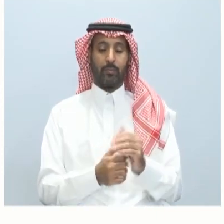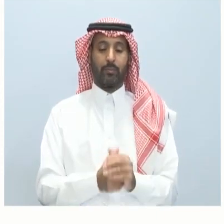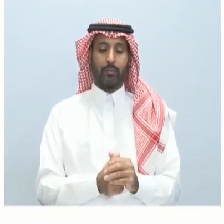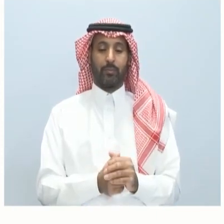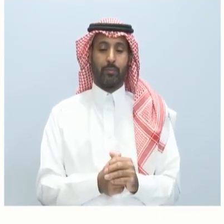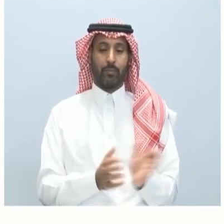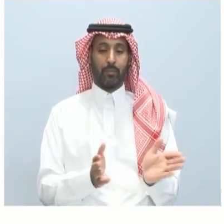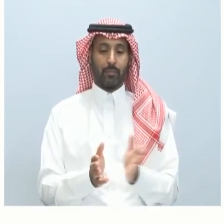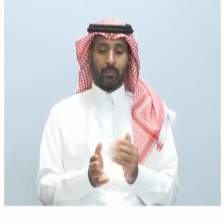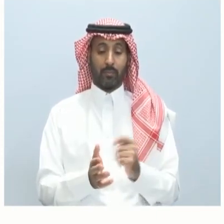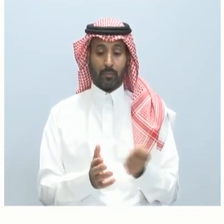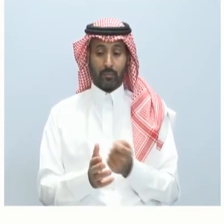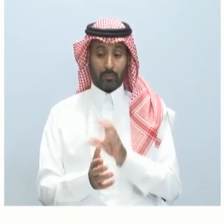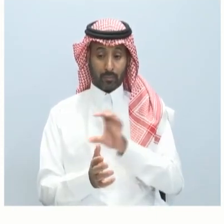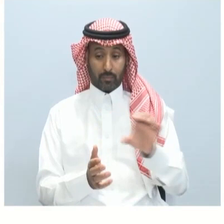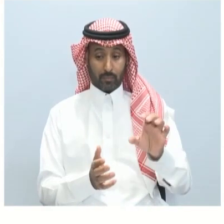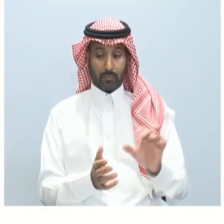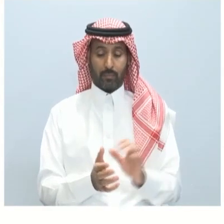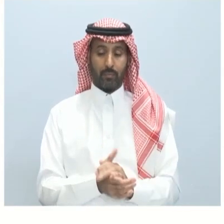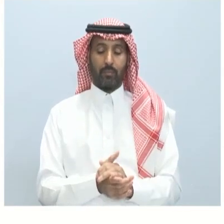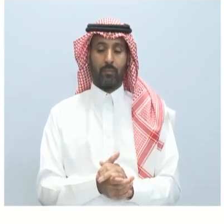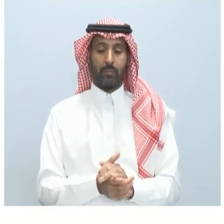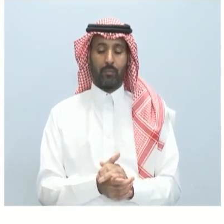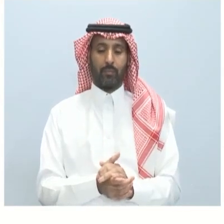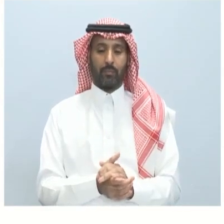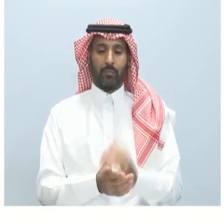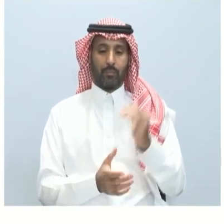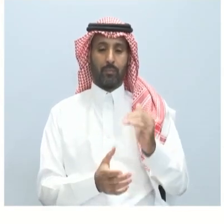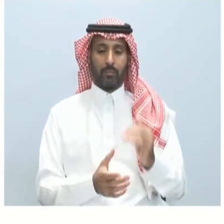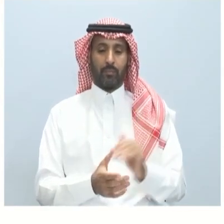16 كتبنا هذه العباره على صوره معادله